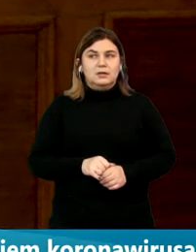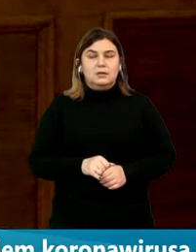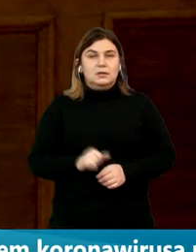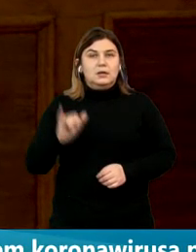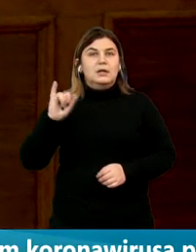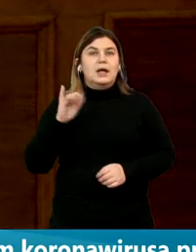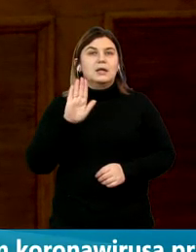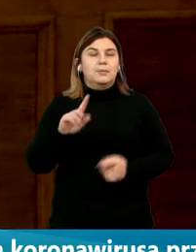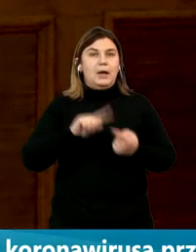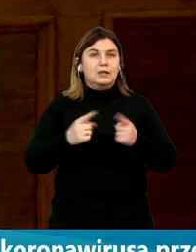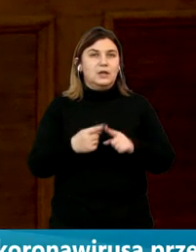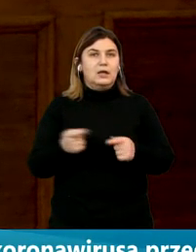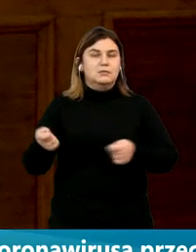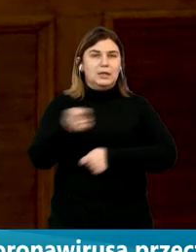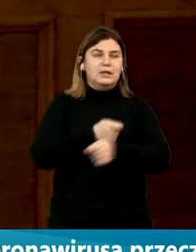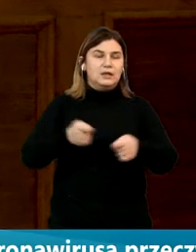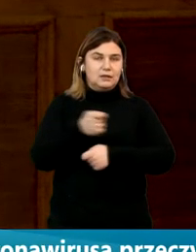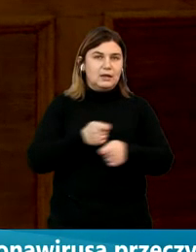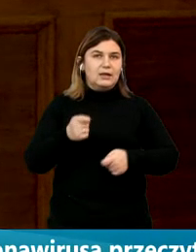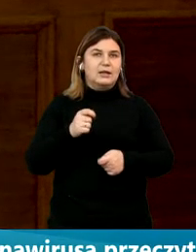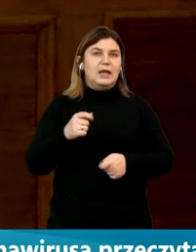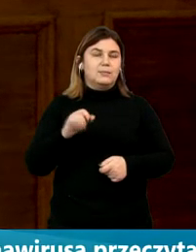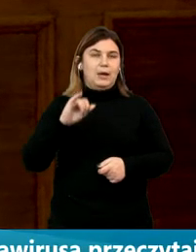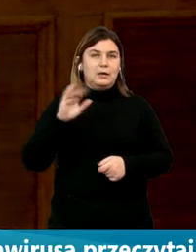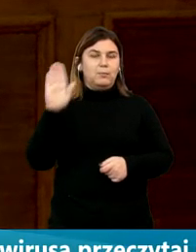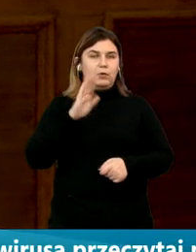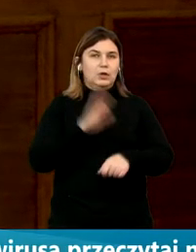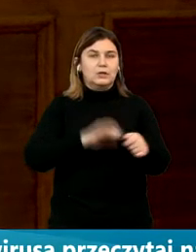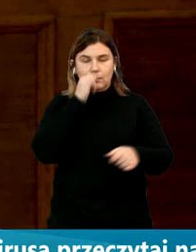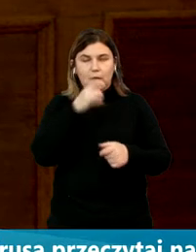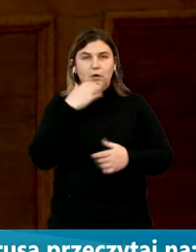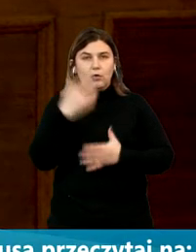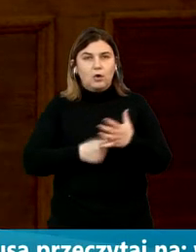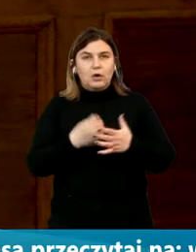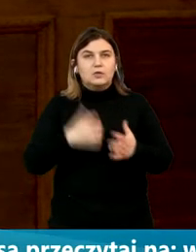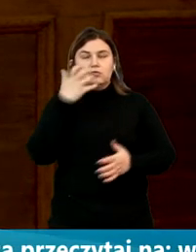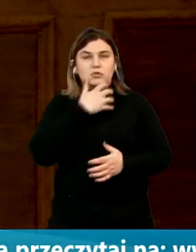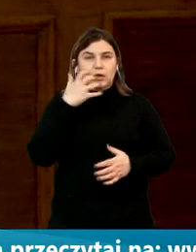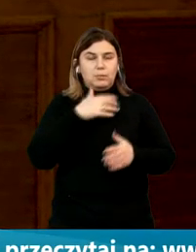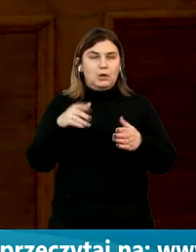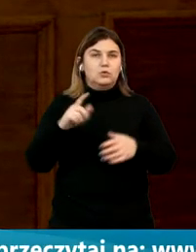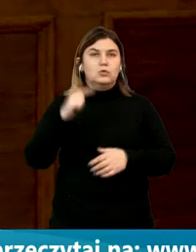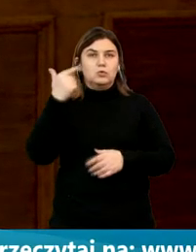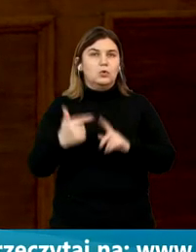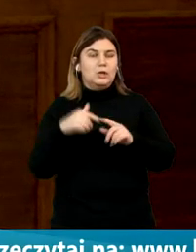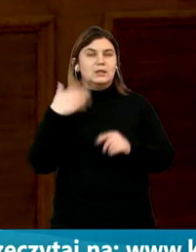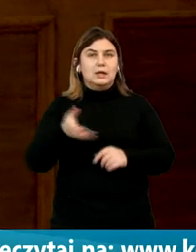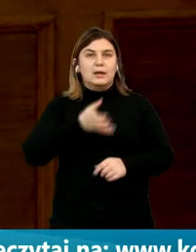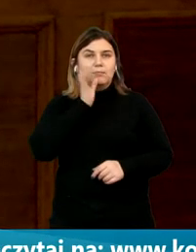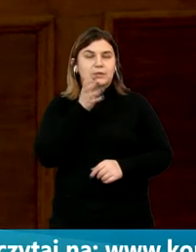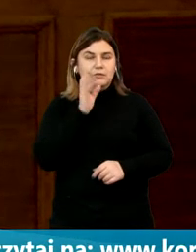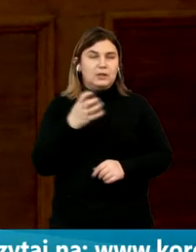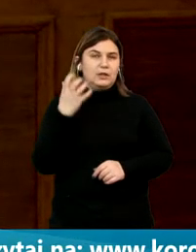jaki ma sens rozstawiać jarmark, jeśli mieszkańcy nie mogą korzystać z ciepłych sprzedawanych dań napojów, co druga budka podaje ciepłe napoje i